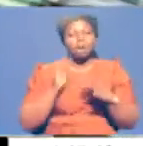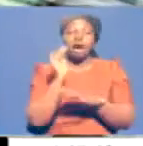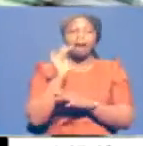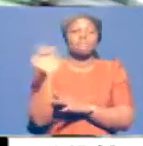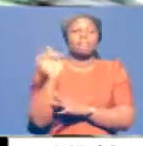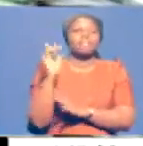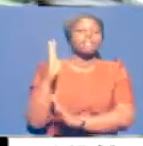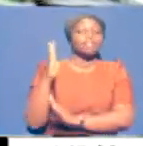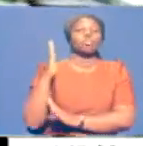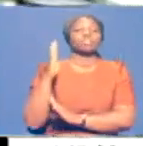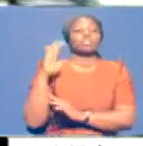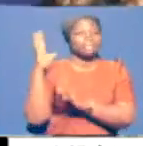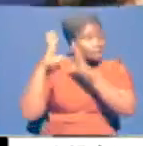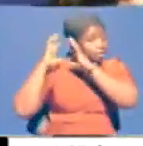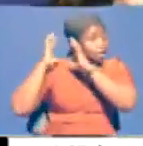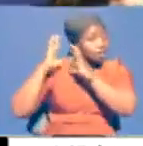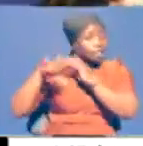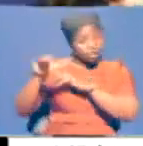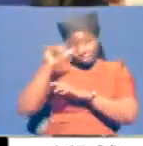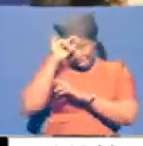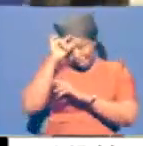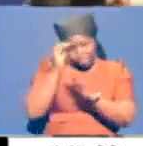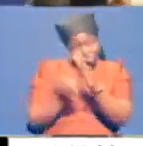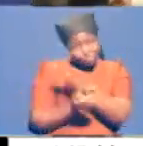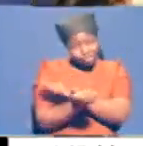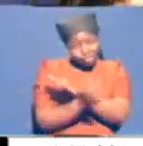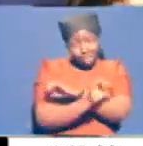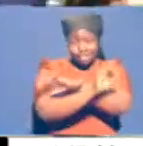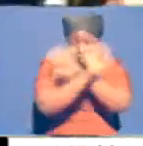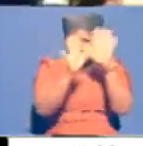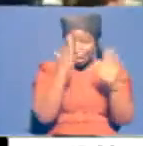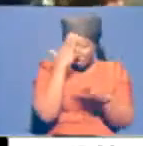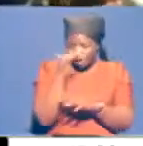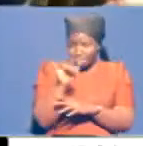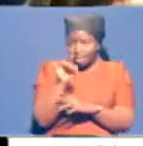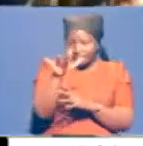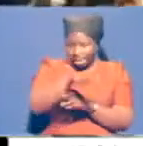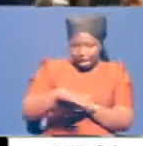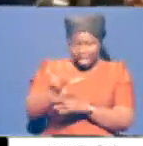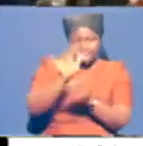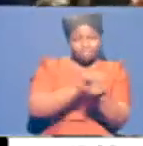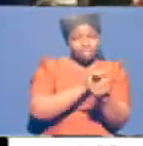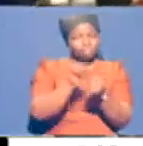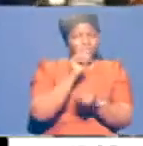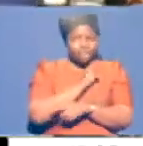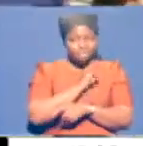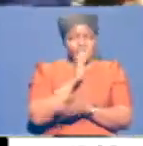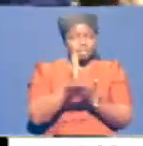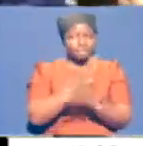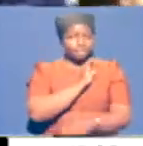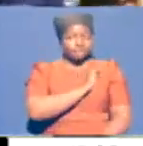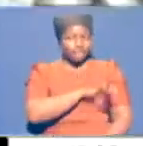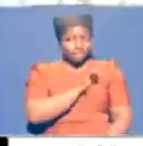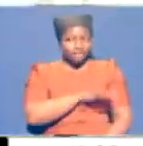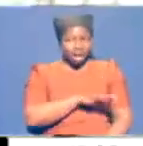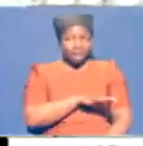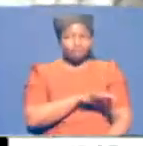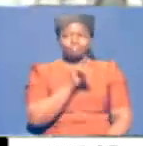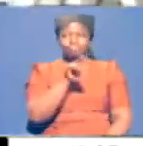County government to come out clear on the reasons for the demolition, some fearful that banks would auction them for bad